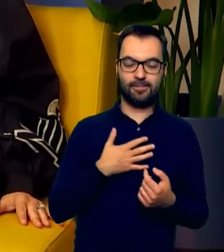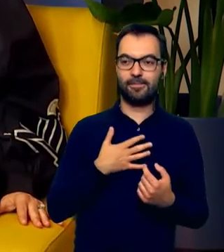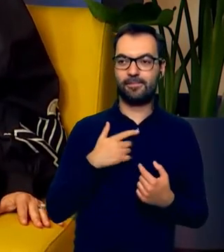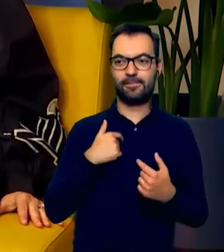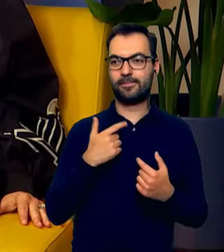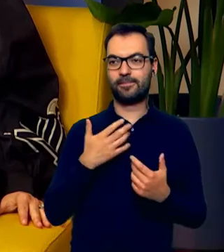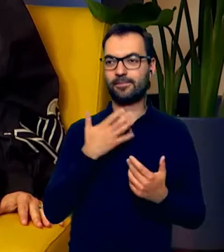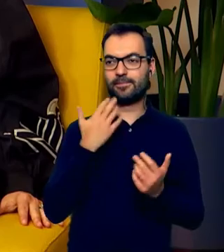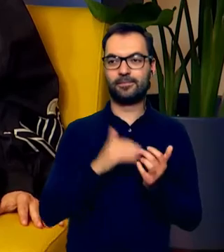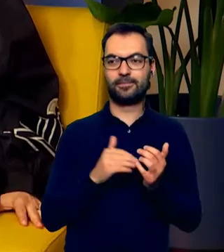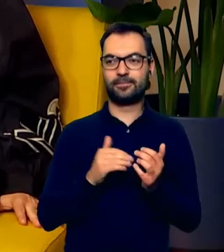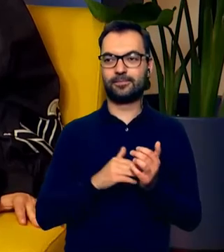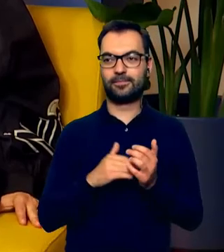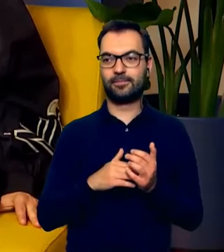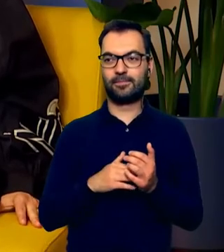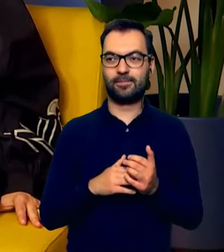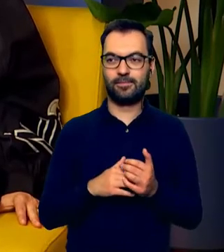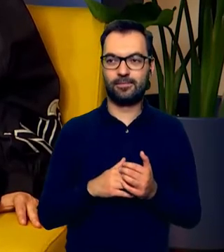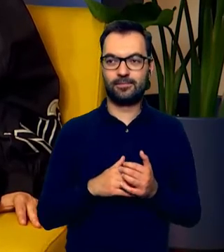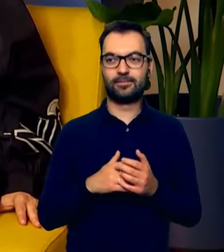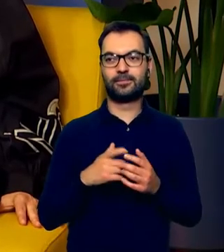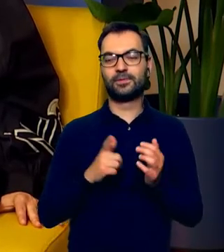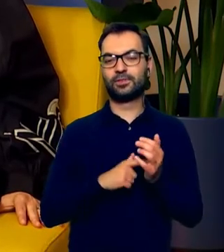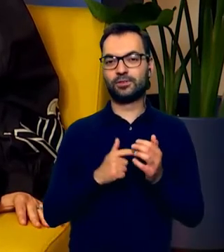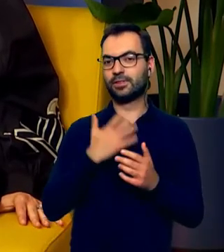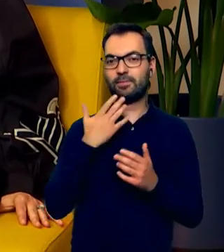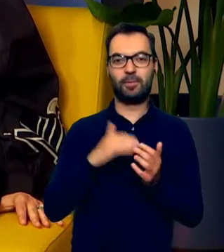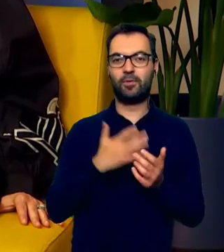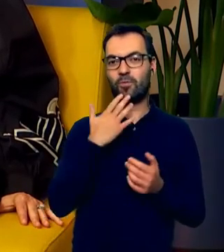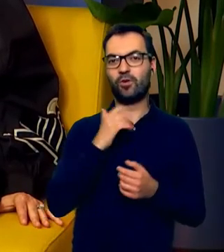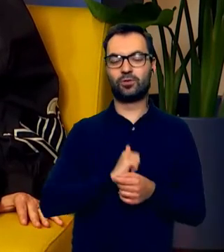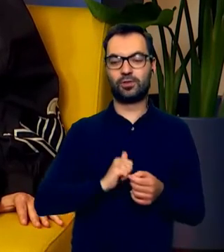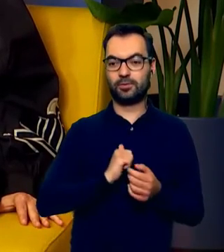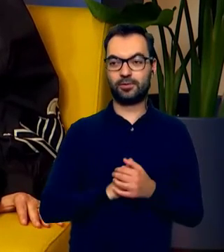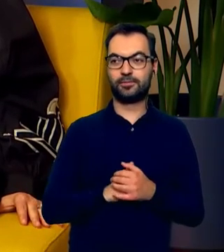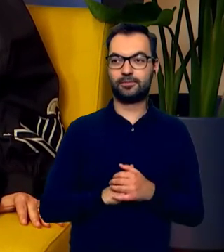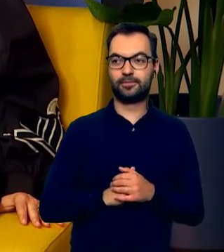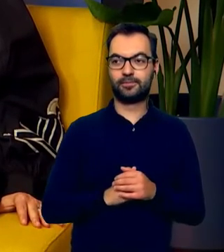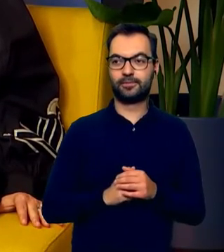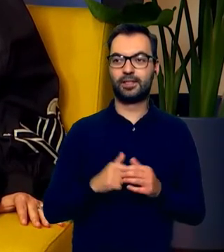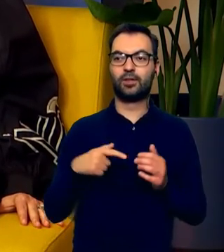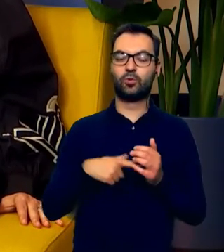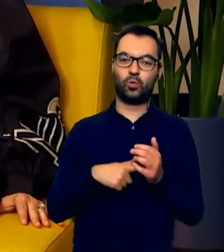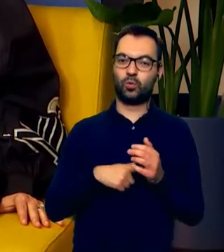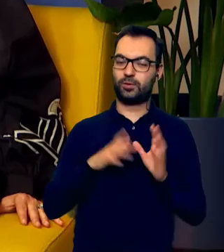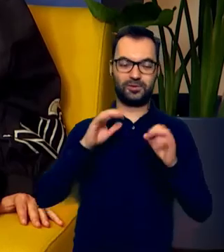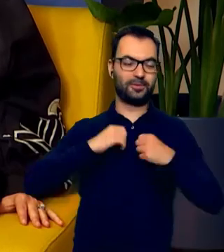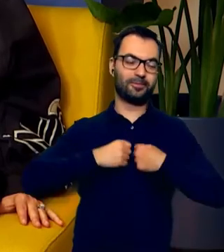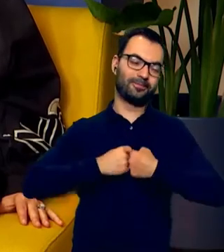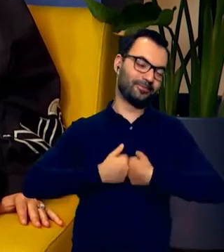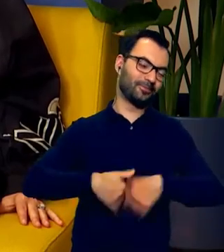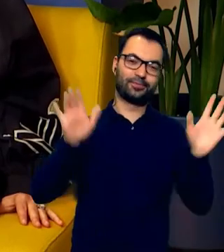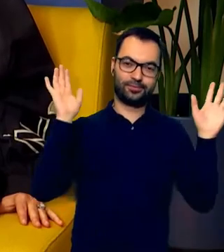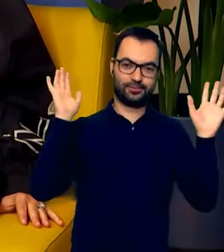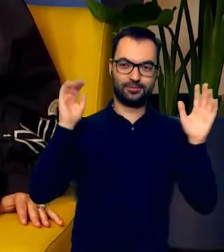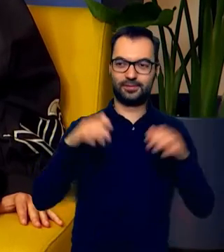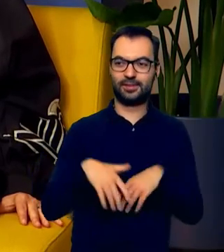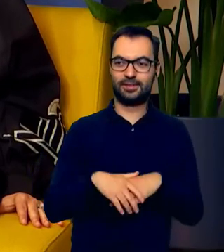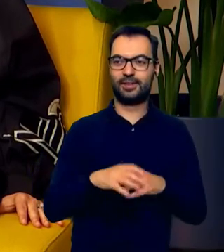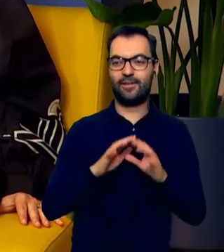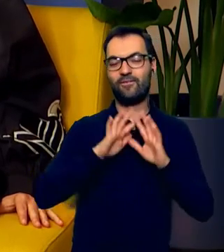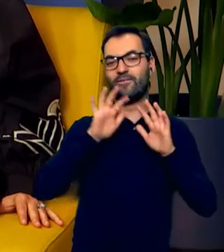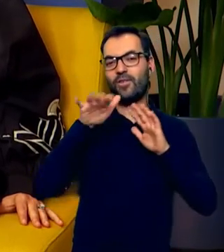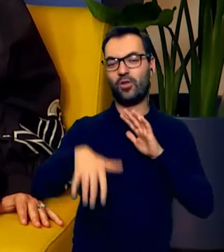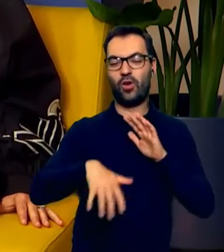Ja w ogóle też nie mam takiej potrzeby zazwyczaj mówienia o sobie w takim wymiarze, no ale tutaj to puściły, wiesz, wszystkie ten